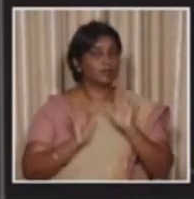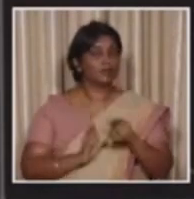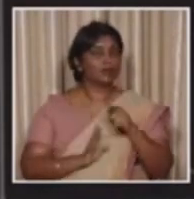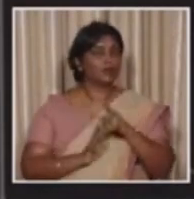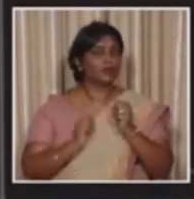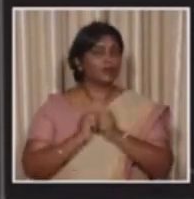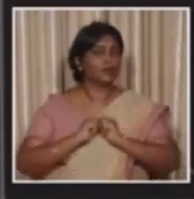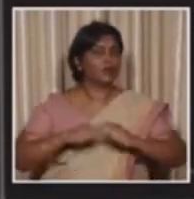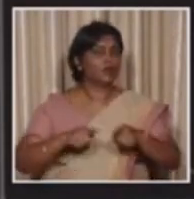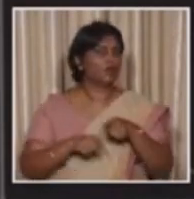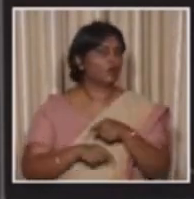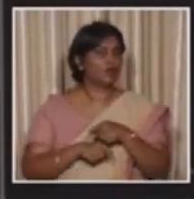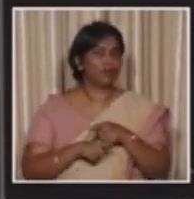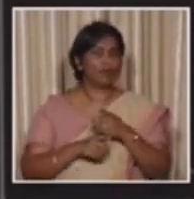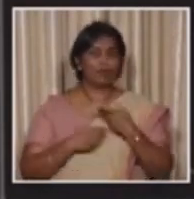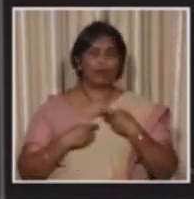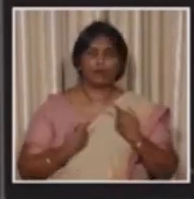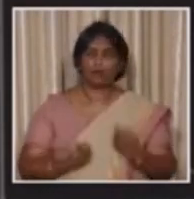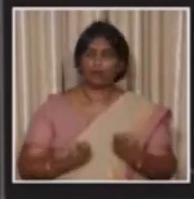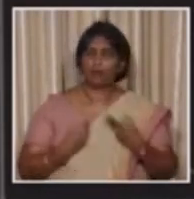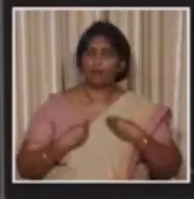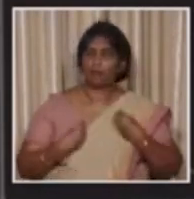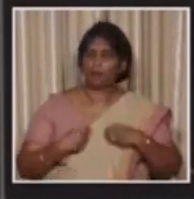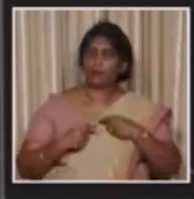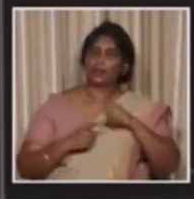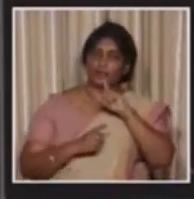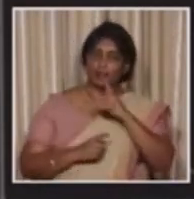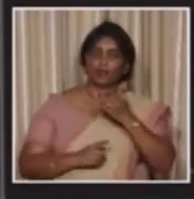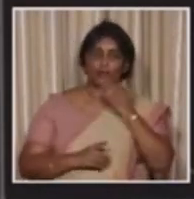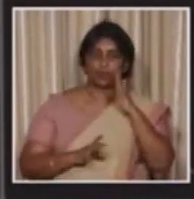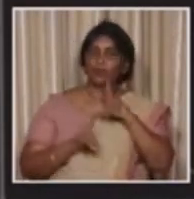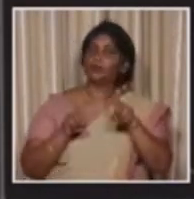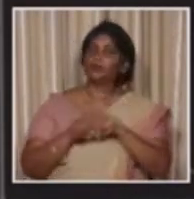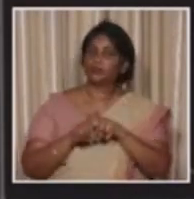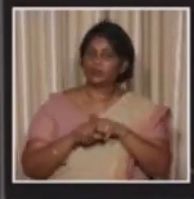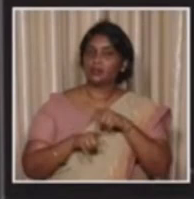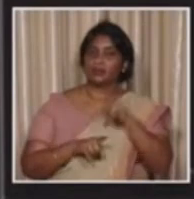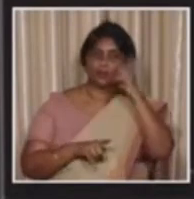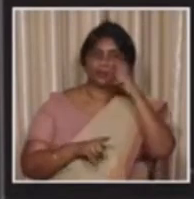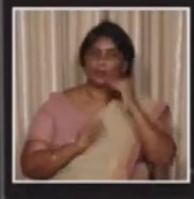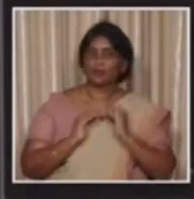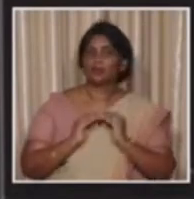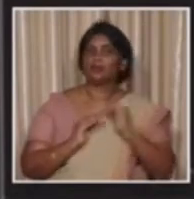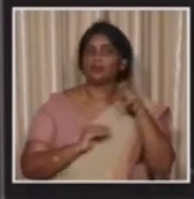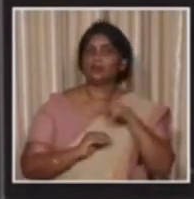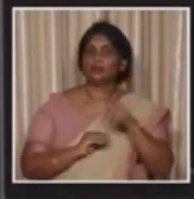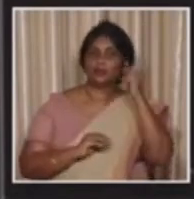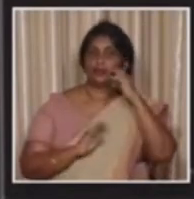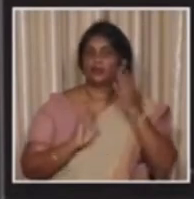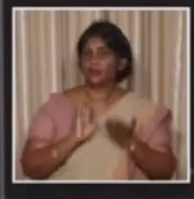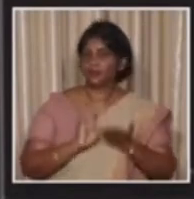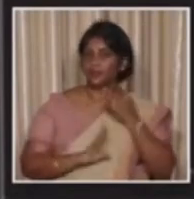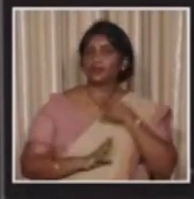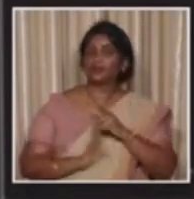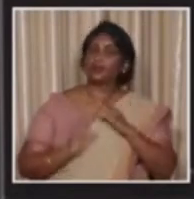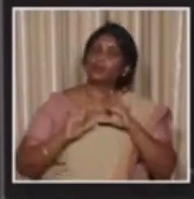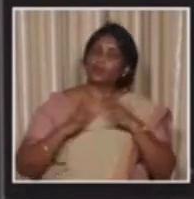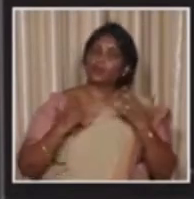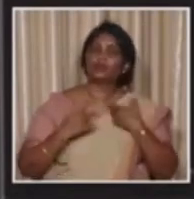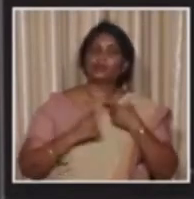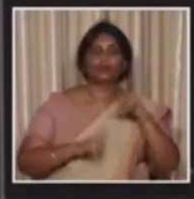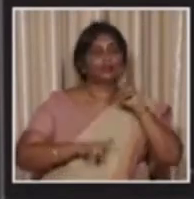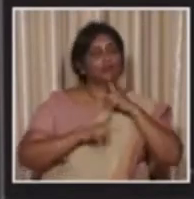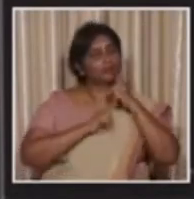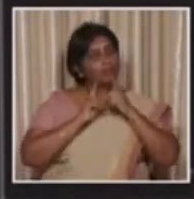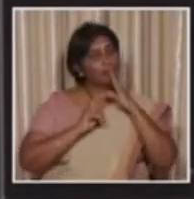பூனைக்கு யார் மணி கட்டுவது போன்ற ஒரு விடயம்தான் இந்த சம்பள உயர்வு. சம்பள உயர்வு சம்பந்தமாக அனைத்து கருத்துக்களையும் முன்வைக்கலாம். ஆனால் கம்பெனிகள் அழைத்து